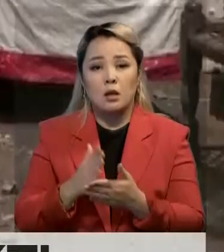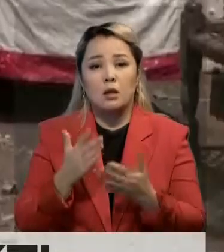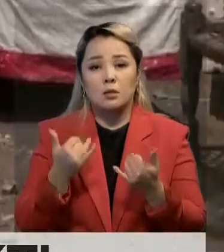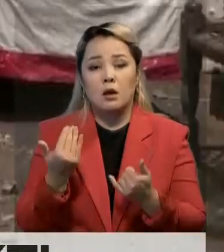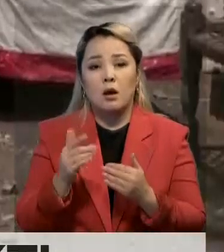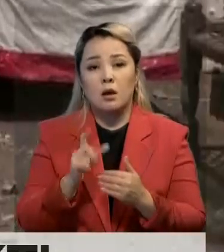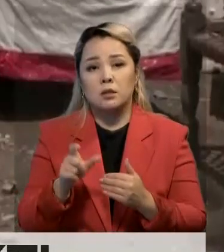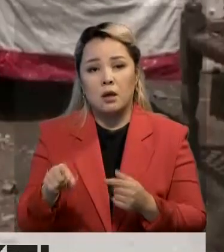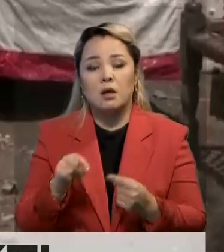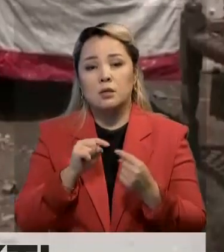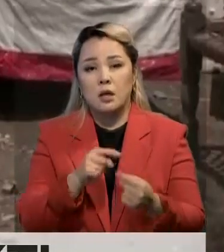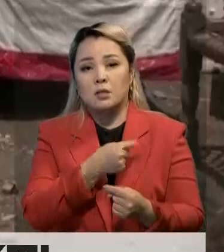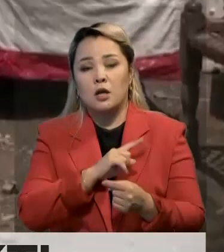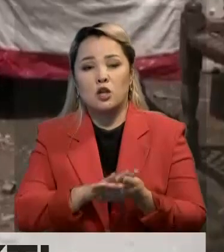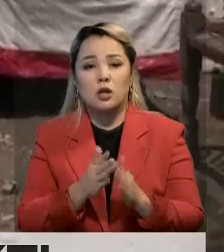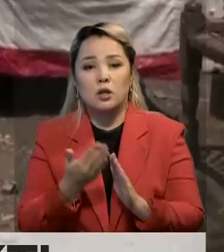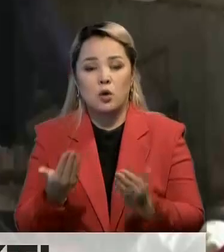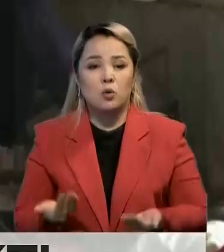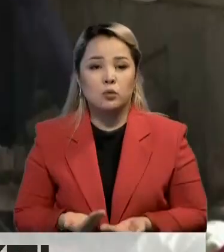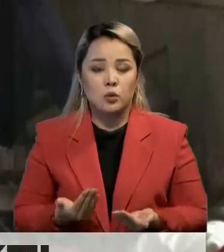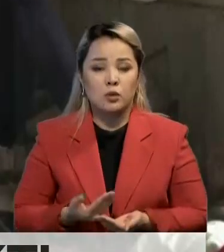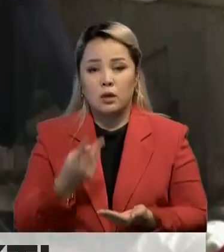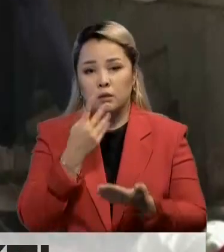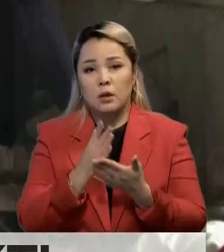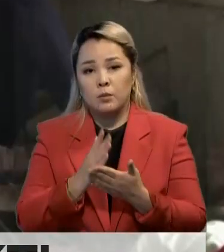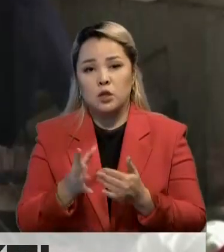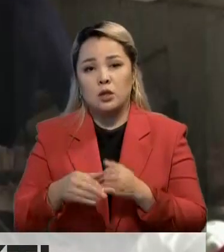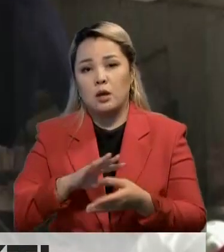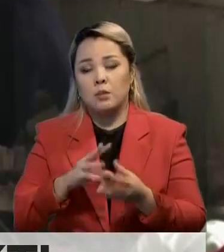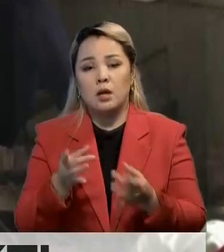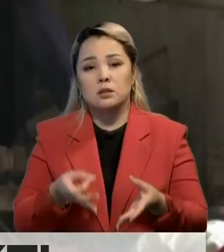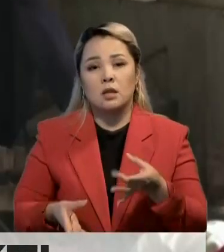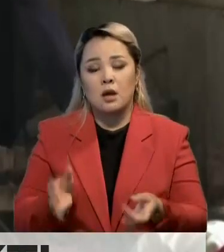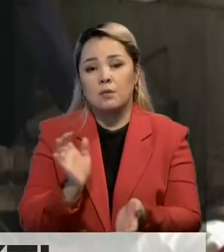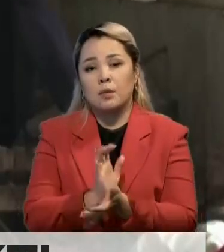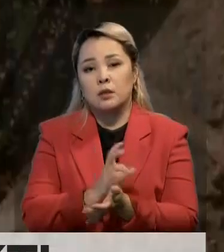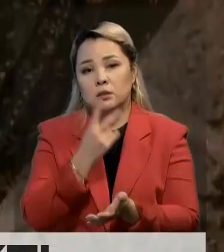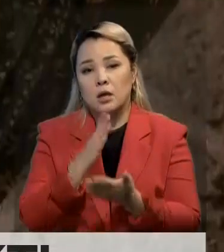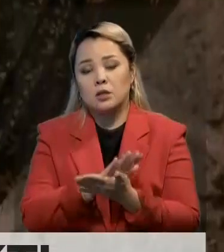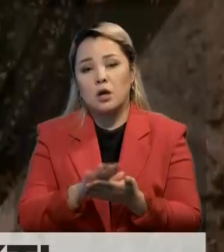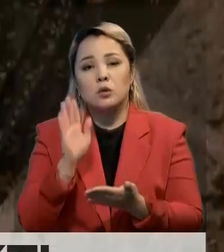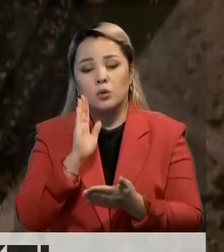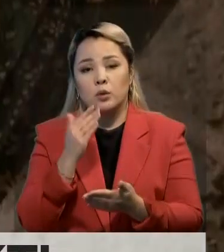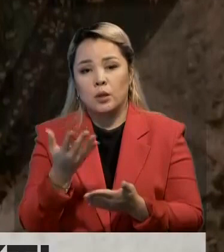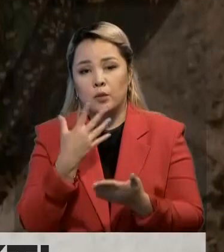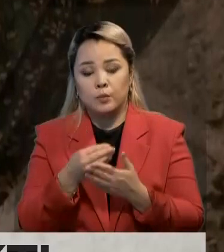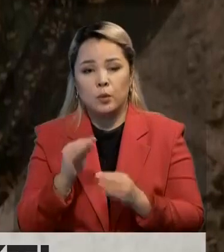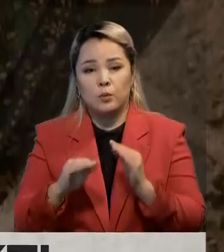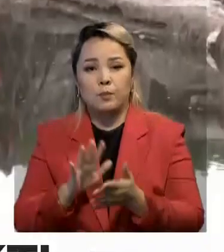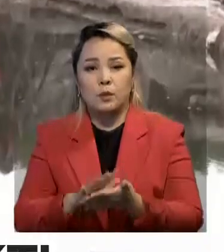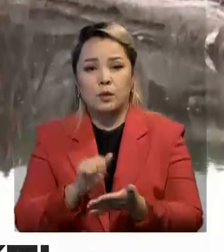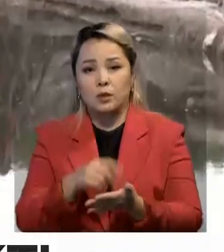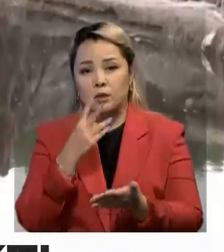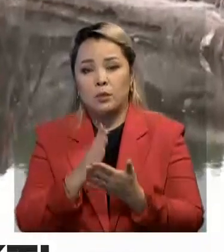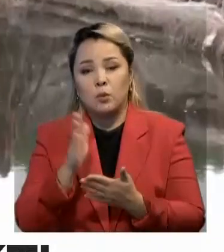онда адамдар антисанитариялық жағдайда өмір сүріп жатыр. Жердің бәрін лай батпақ басқан. Таза ауыз су жүйелері бүлінген.